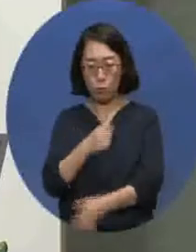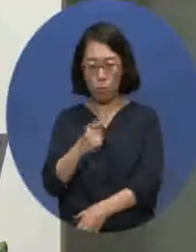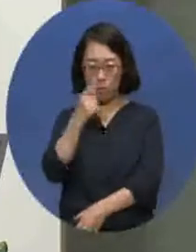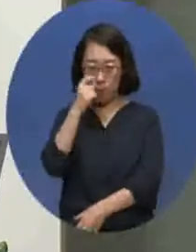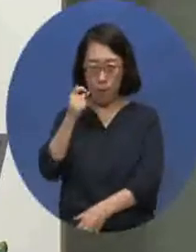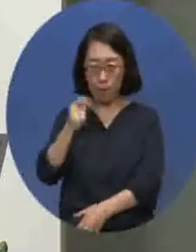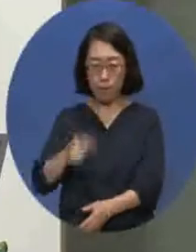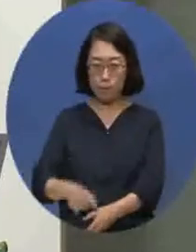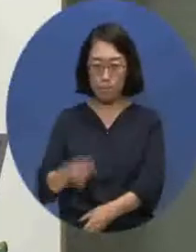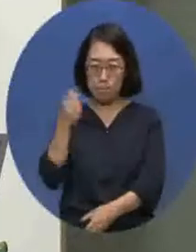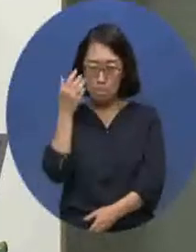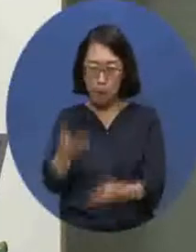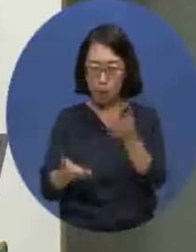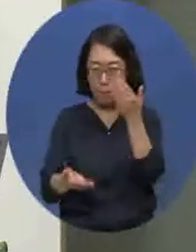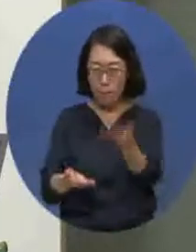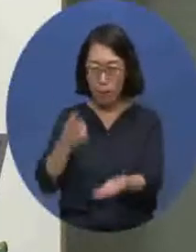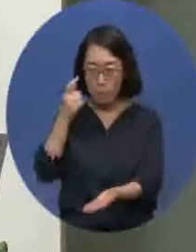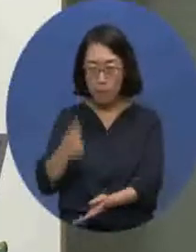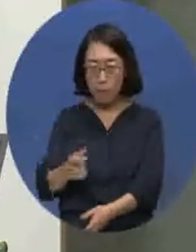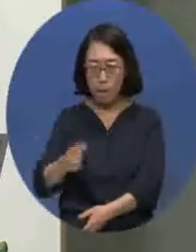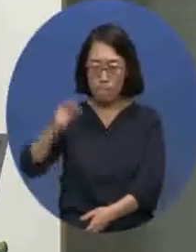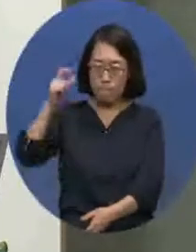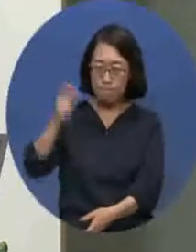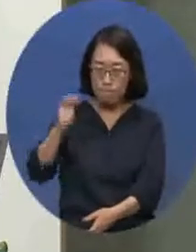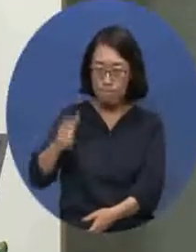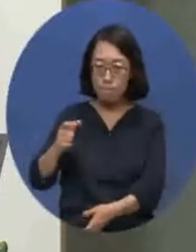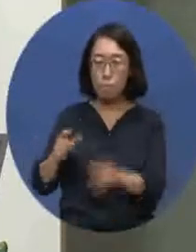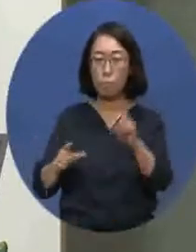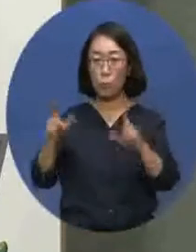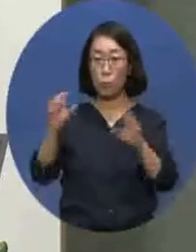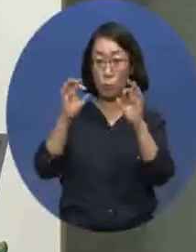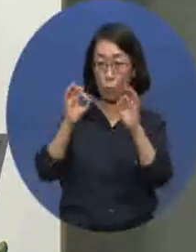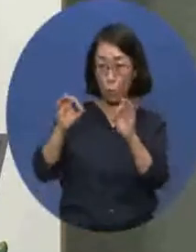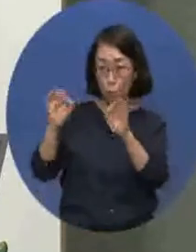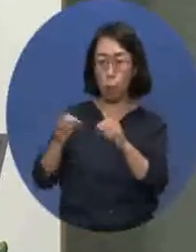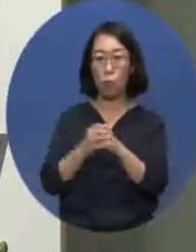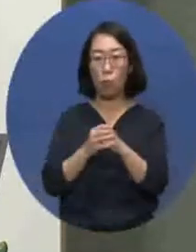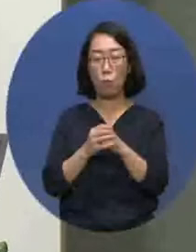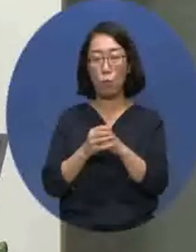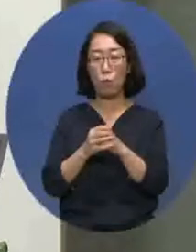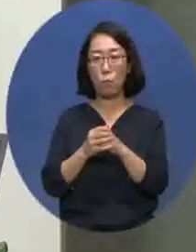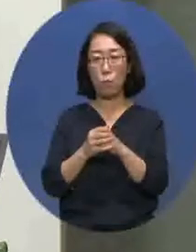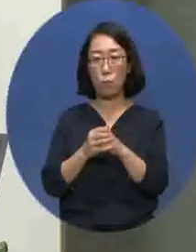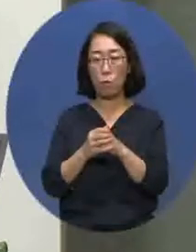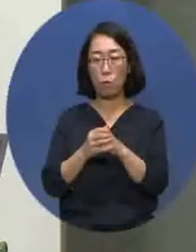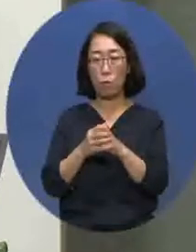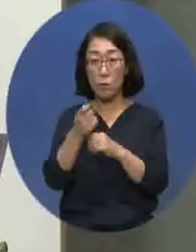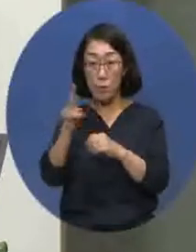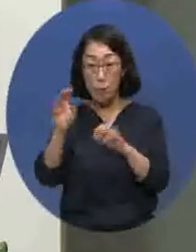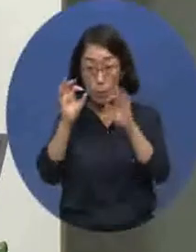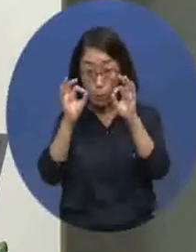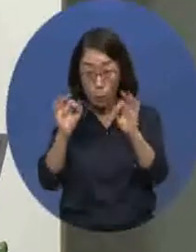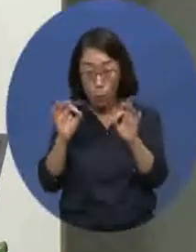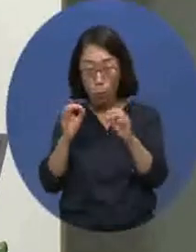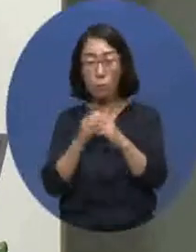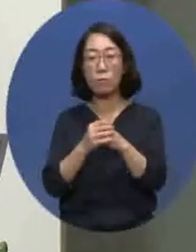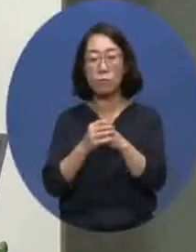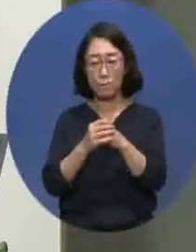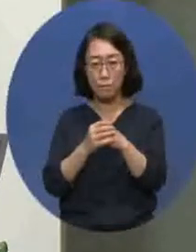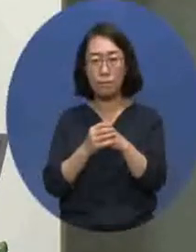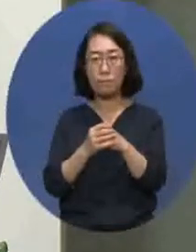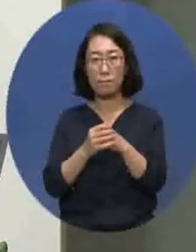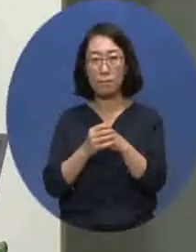강력하게 에 투쟁하는 모습을 저희가 에 중계를 통해서 볼 때 에